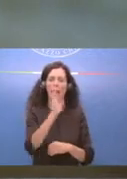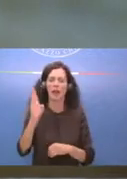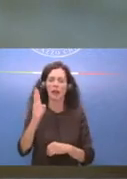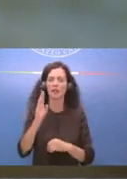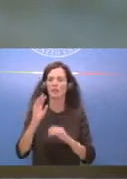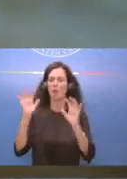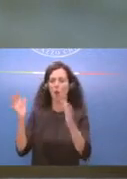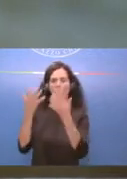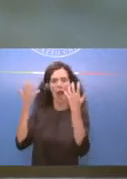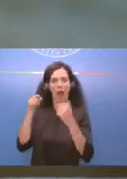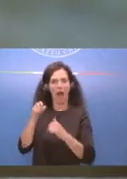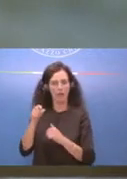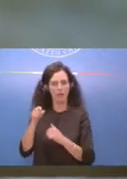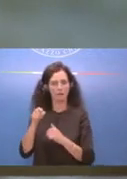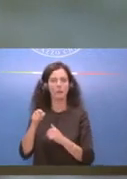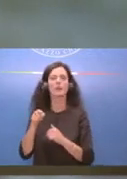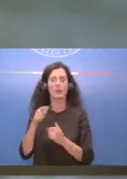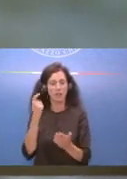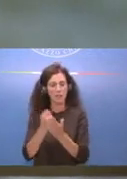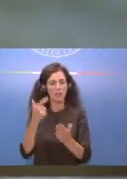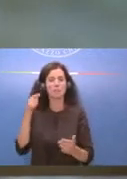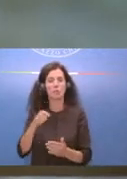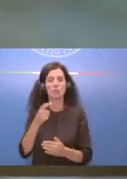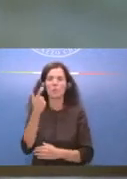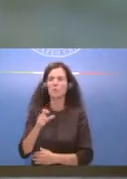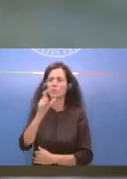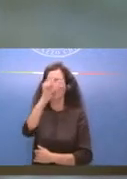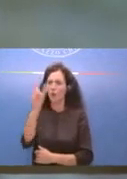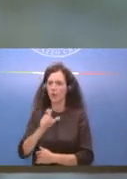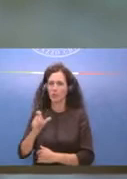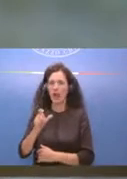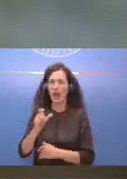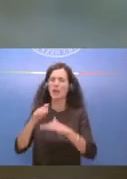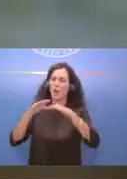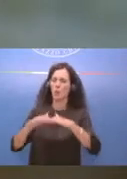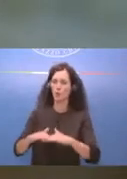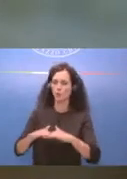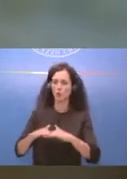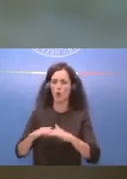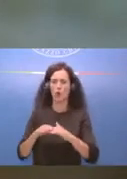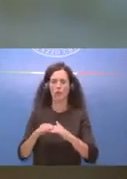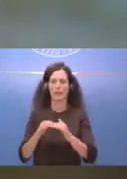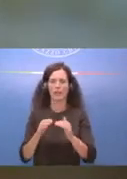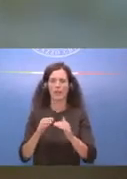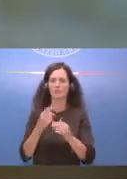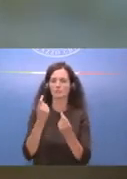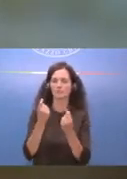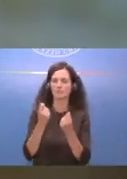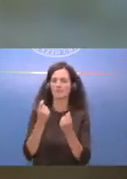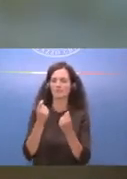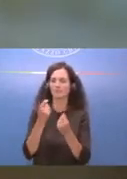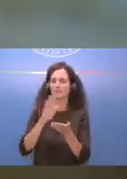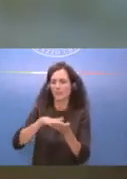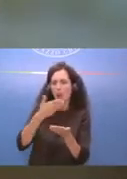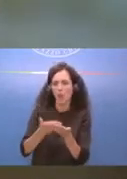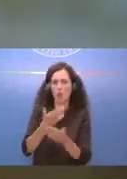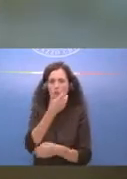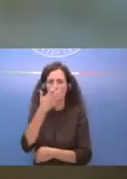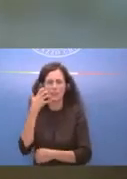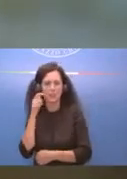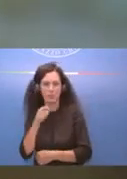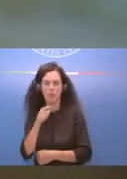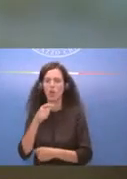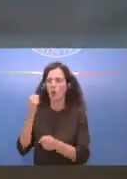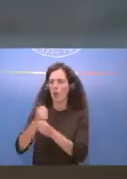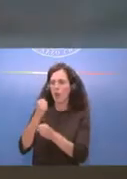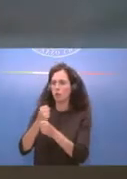perché l'italia sia allo stesso tempo custode di tesori e laboratorio di idee il nostro patrimonio